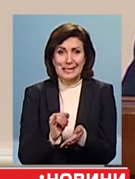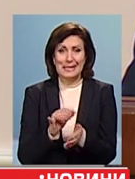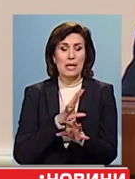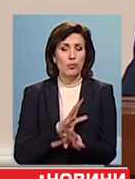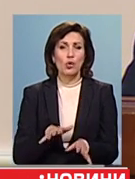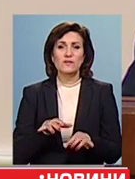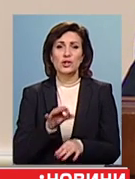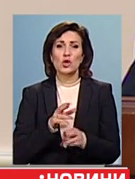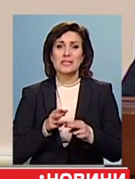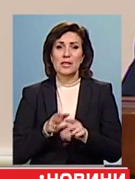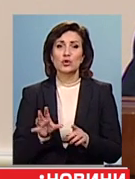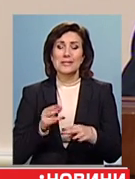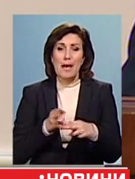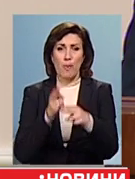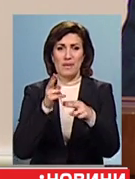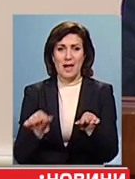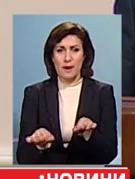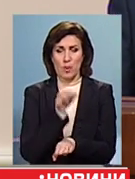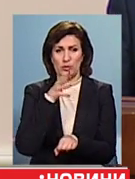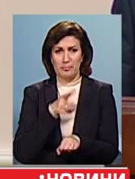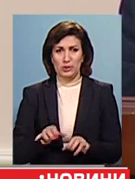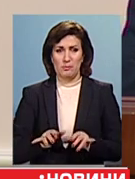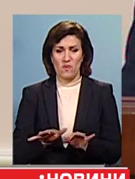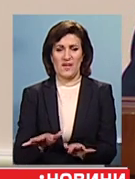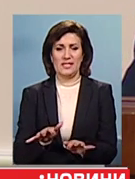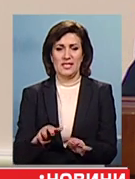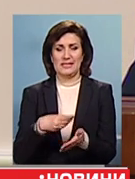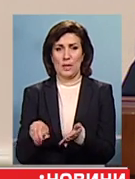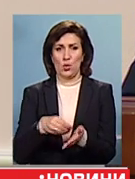і не було вжито заходів щодо запобігання порушення під час проведення закупівель.